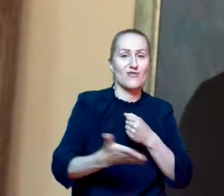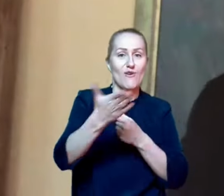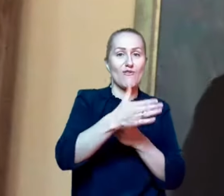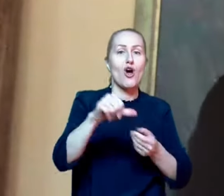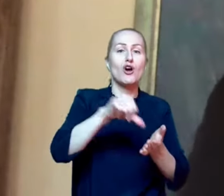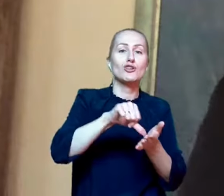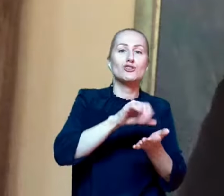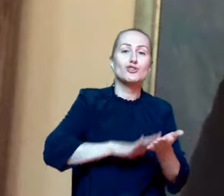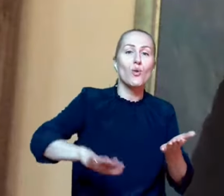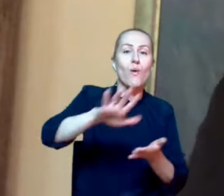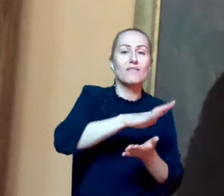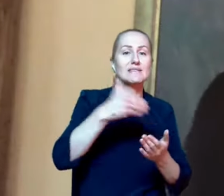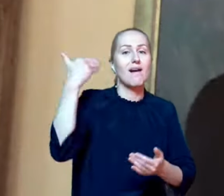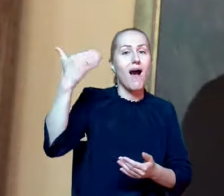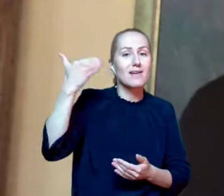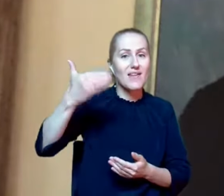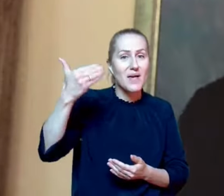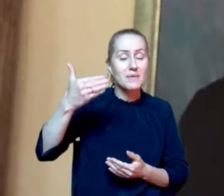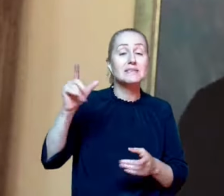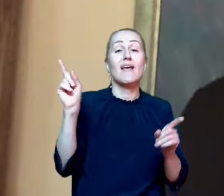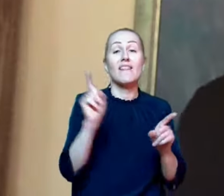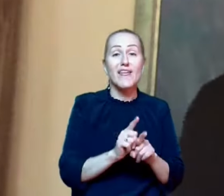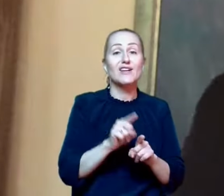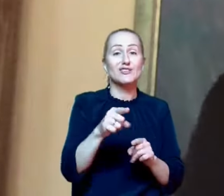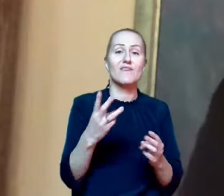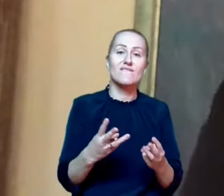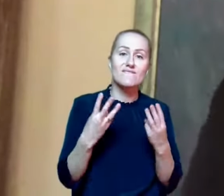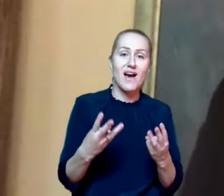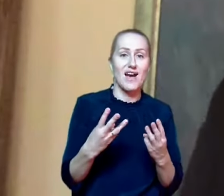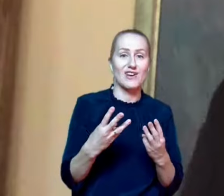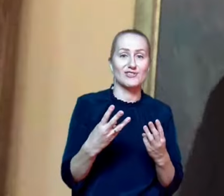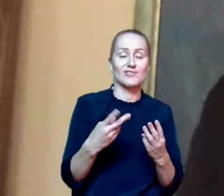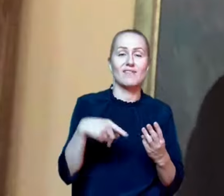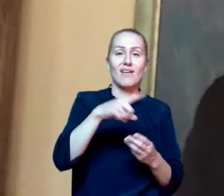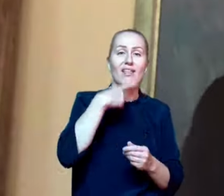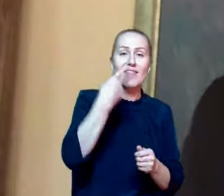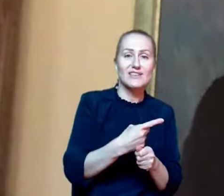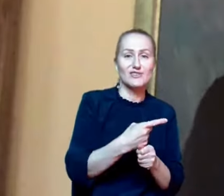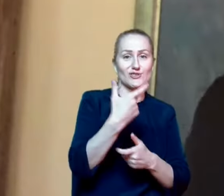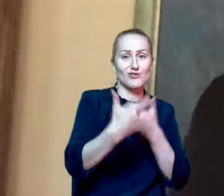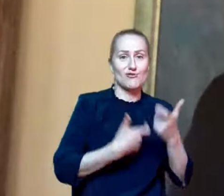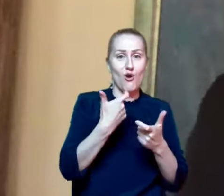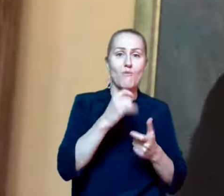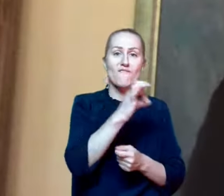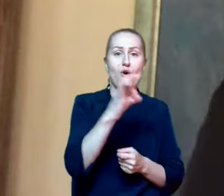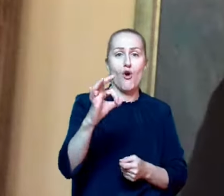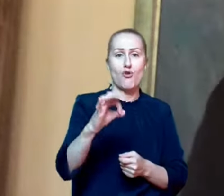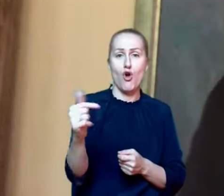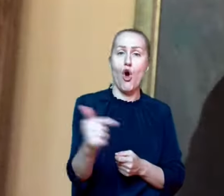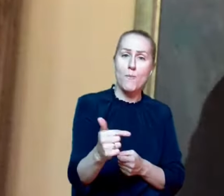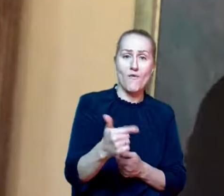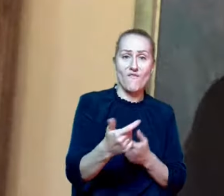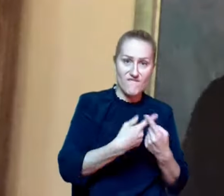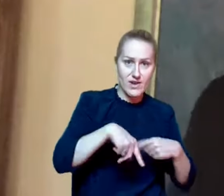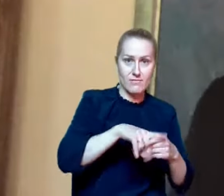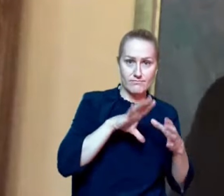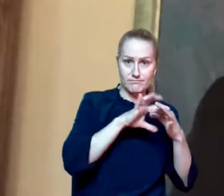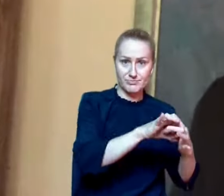środowisko akademickie. I bardzo ważne jest również podejmowanie określonych zobowiązań.